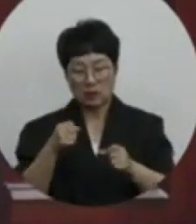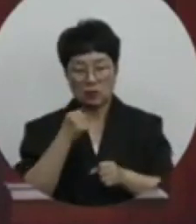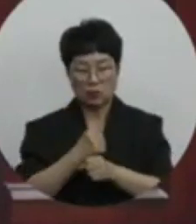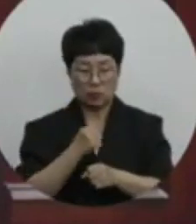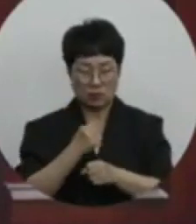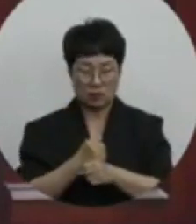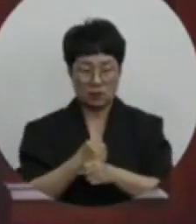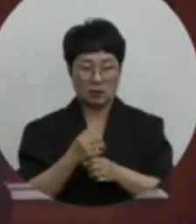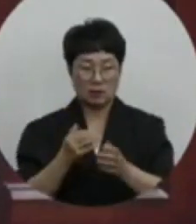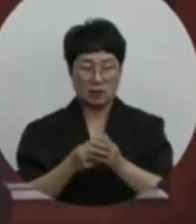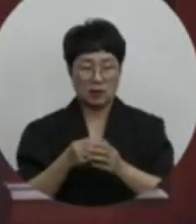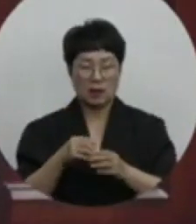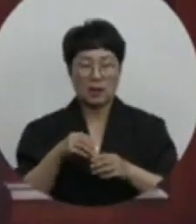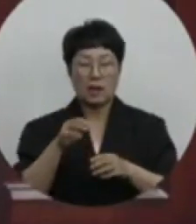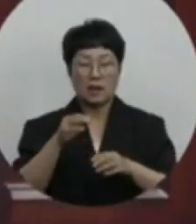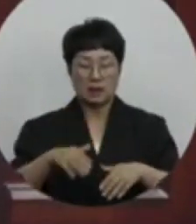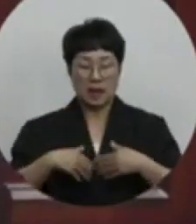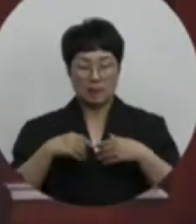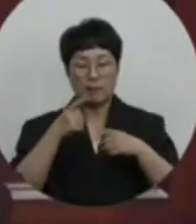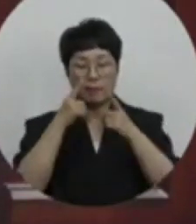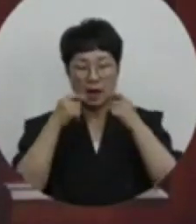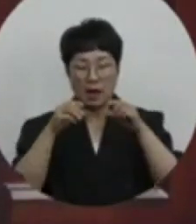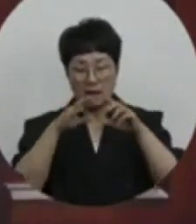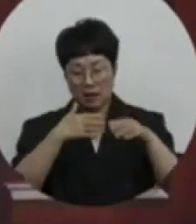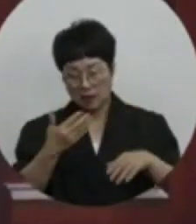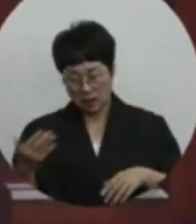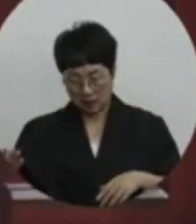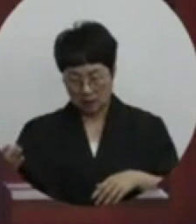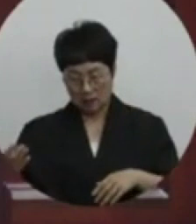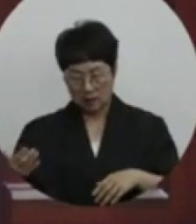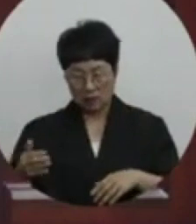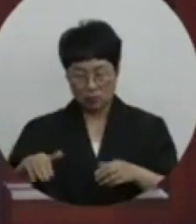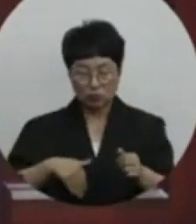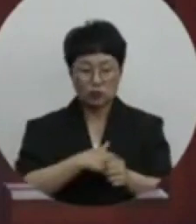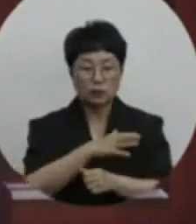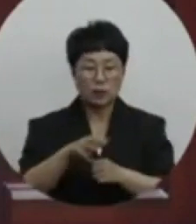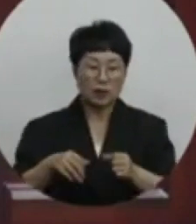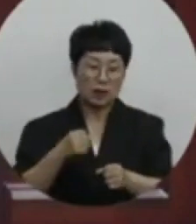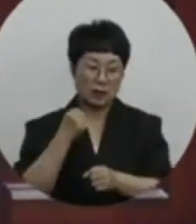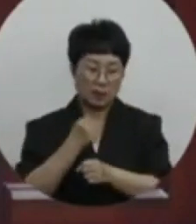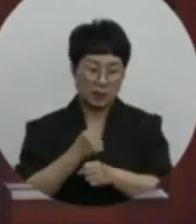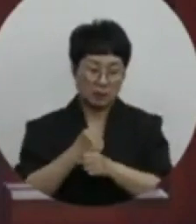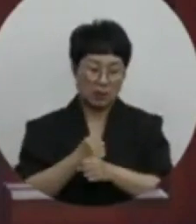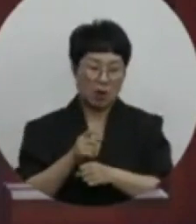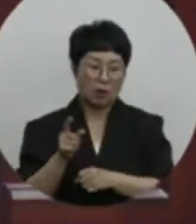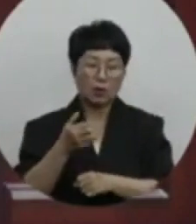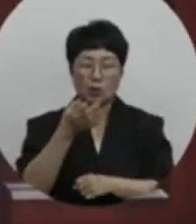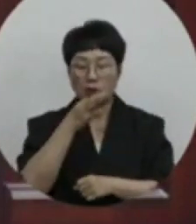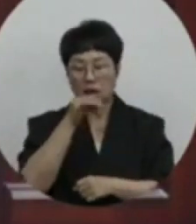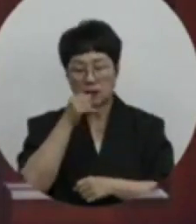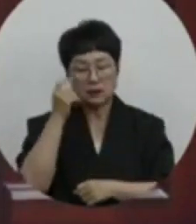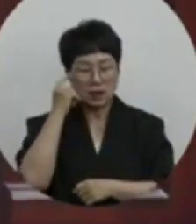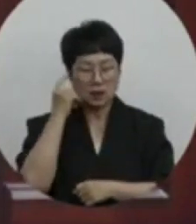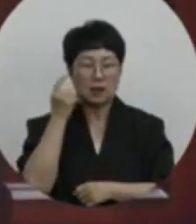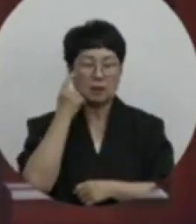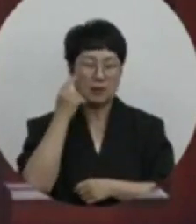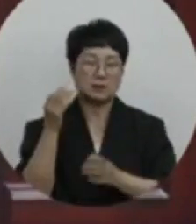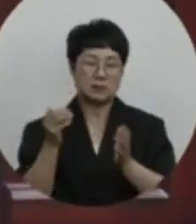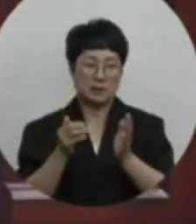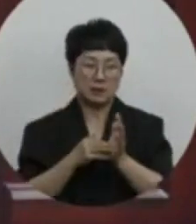있는 남한강변에 워케이션 단지를 조성하면 어떤 효과가 있을지 생각해